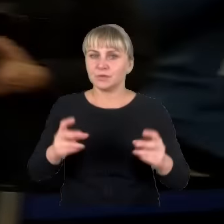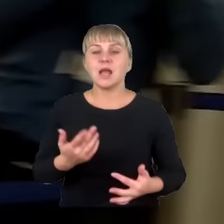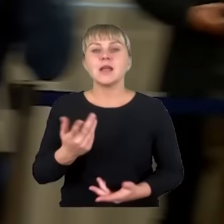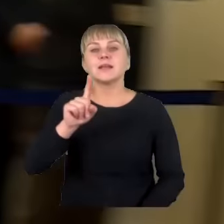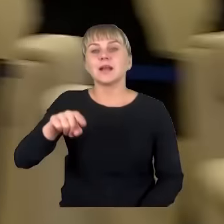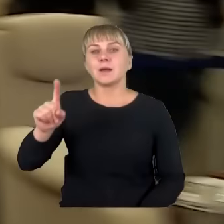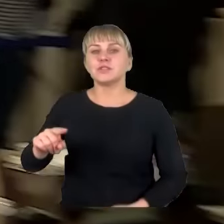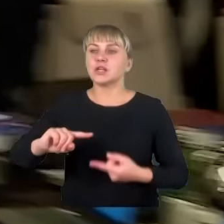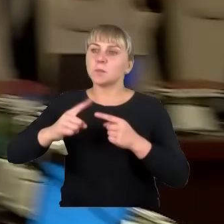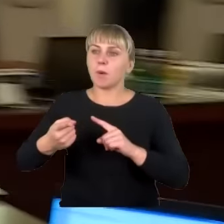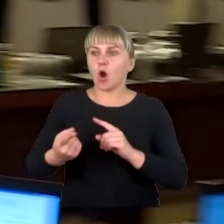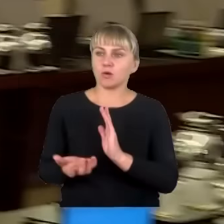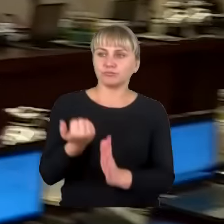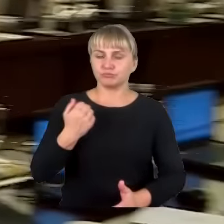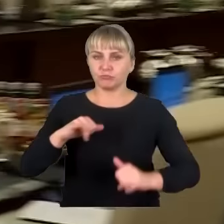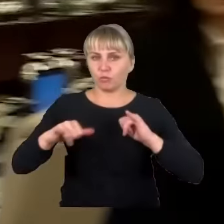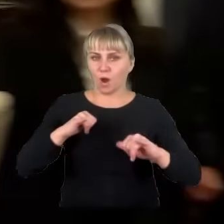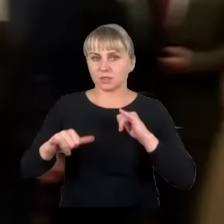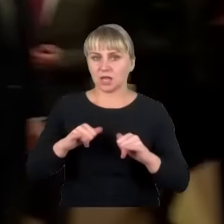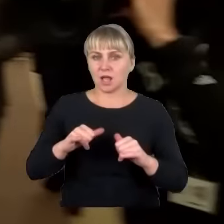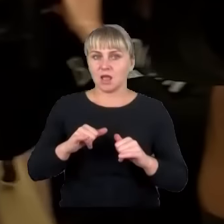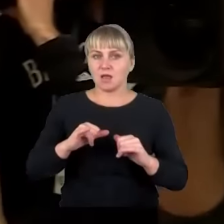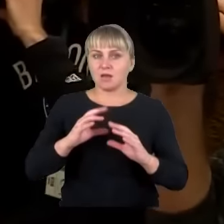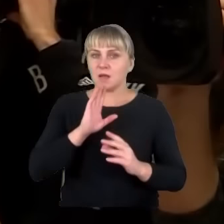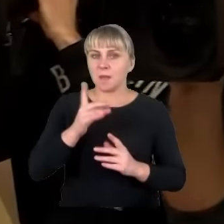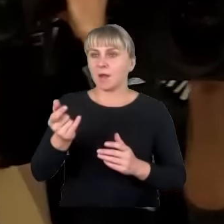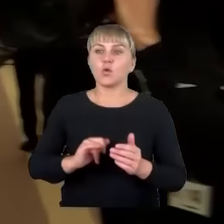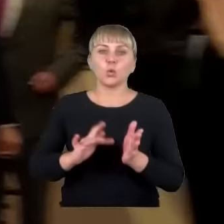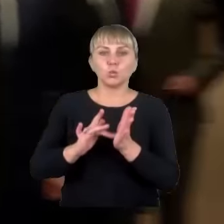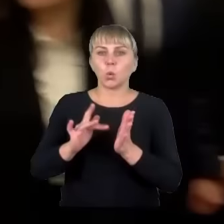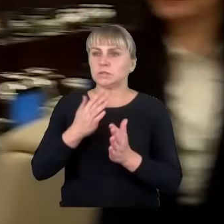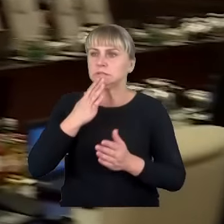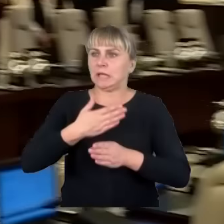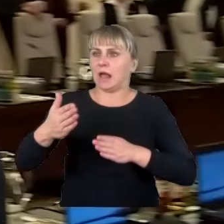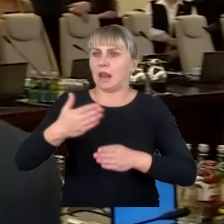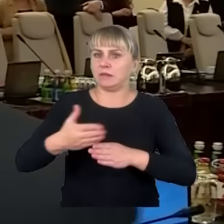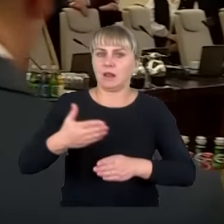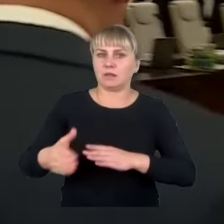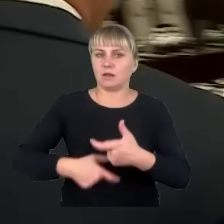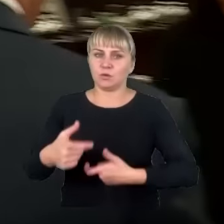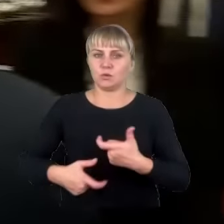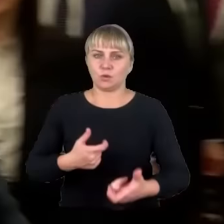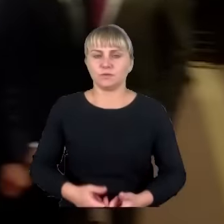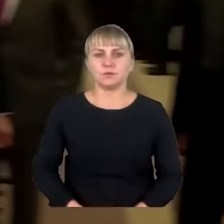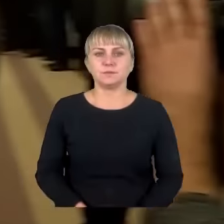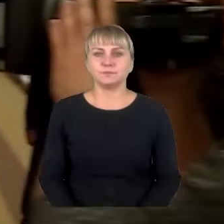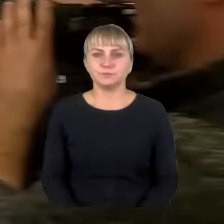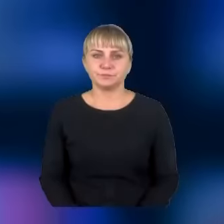władzy i wszystko wskazuje na to, że Donald Tusk hamulca wciskać nie zamierza. Paweł Błoch,